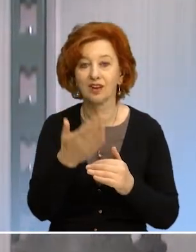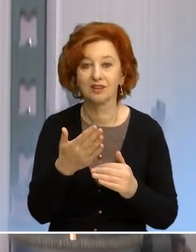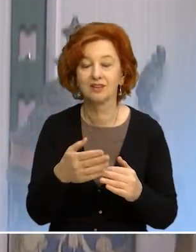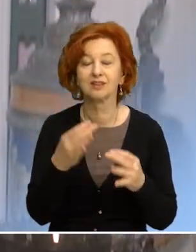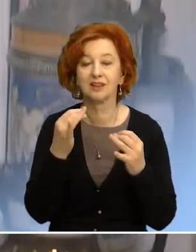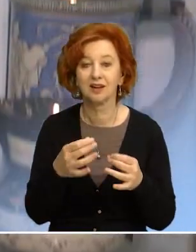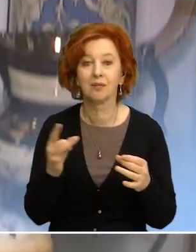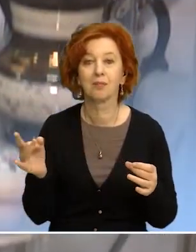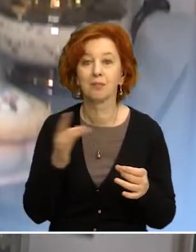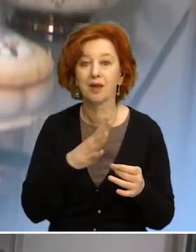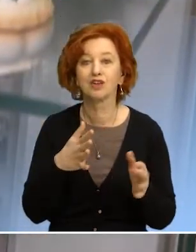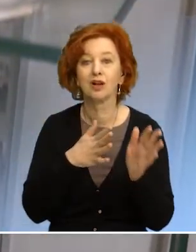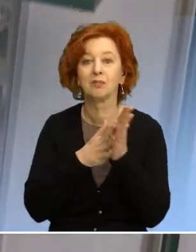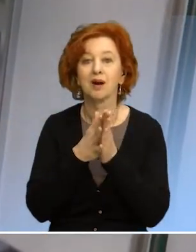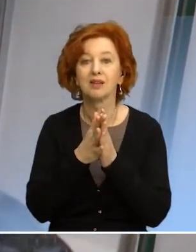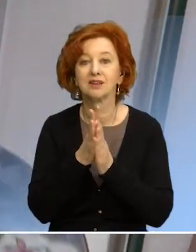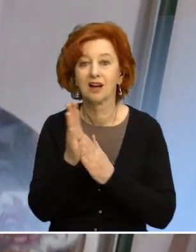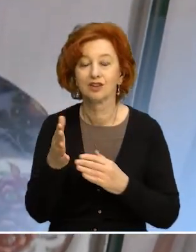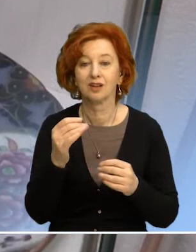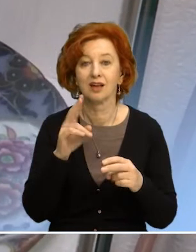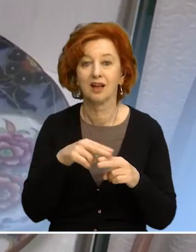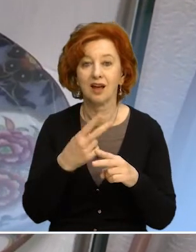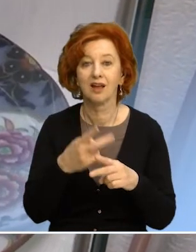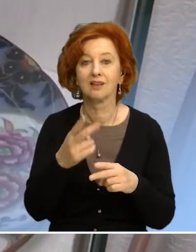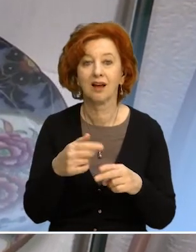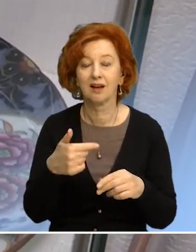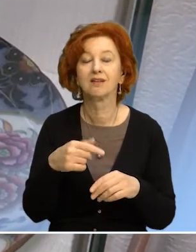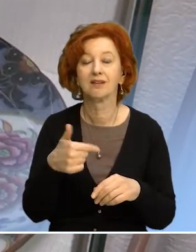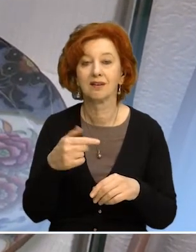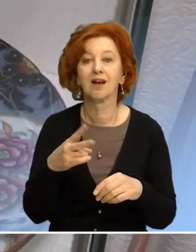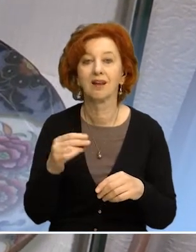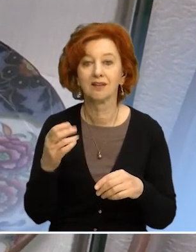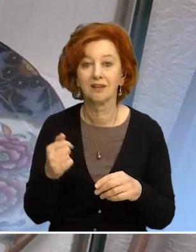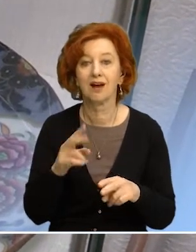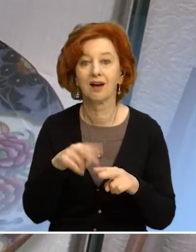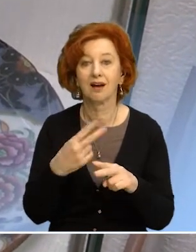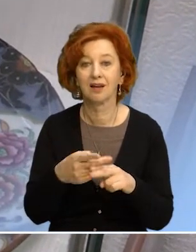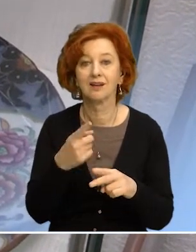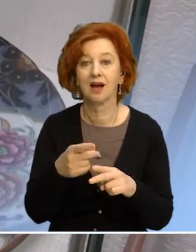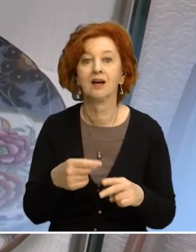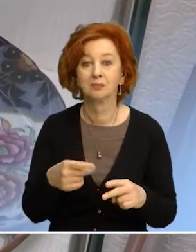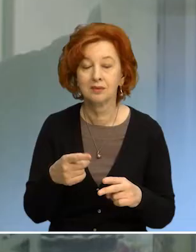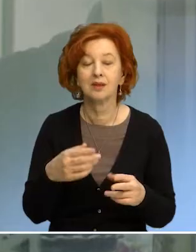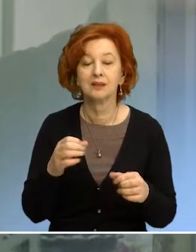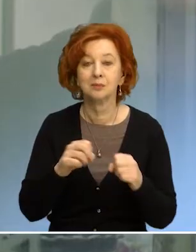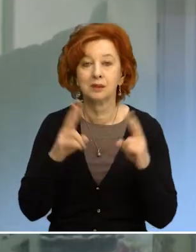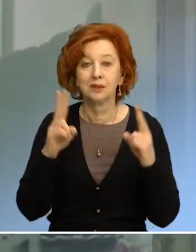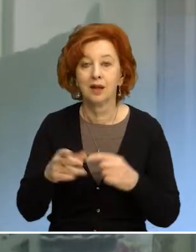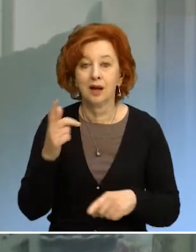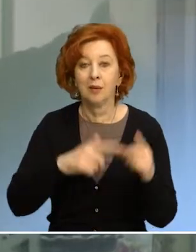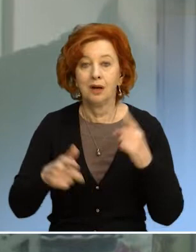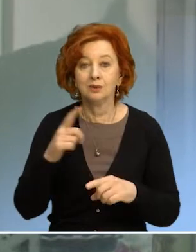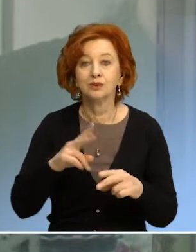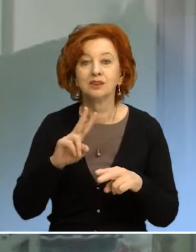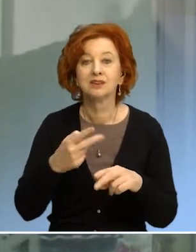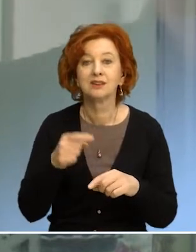отличает фарфор. Белая, прозрачная. И это глина, потому что фарфор – это глина, это специально подготовленная глина, это вот